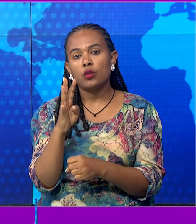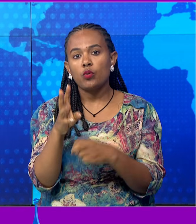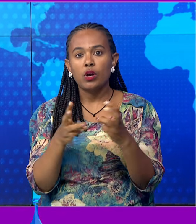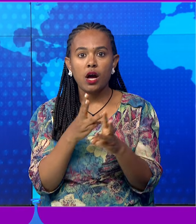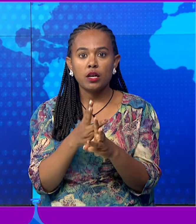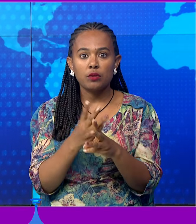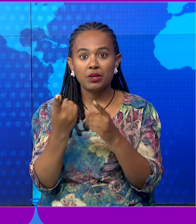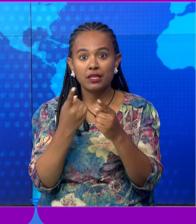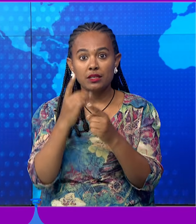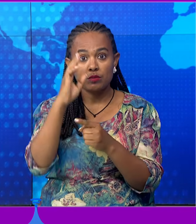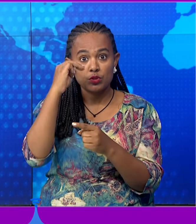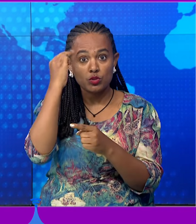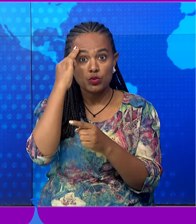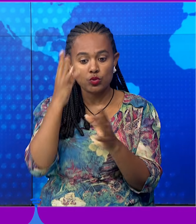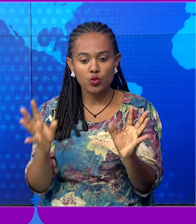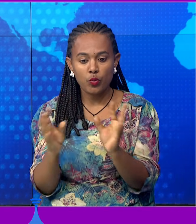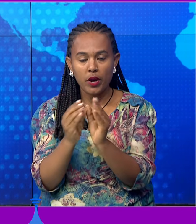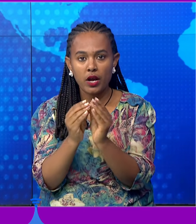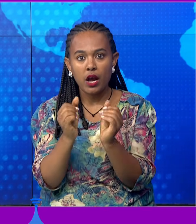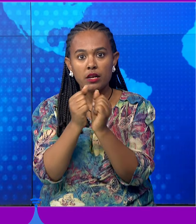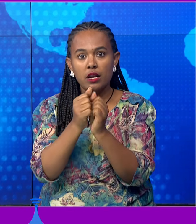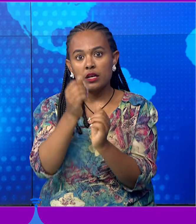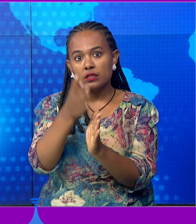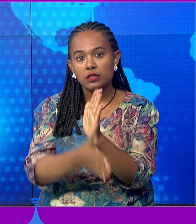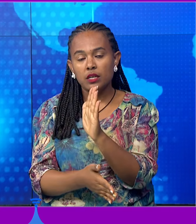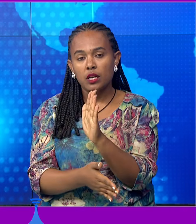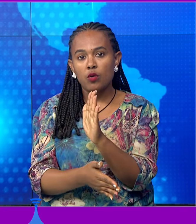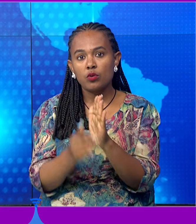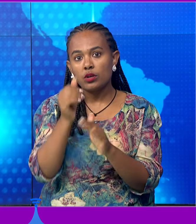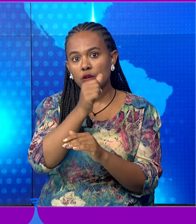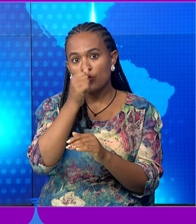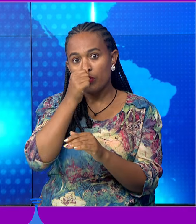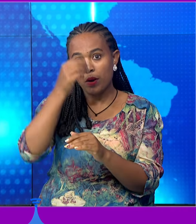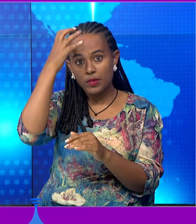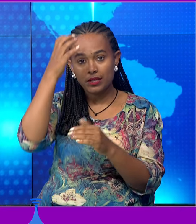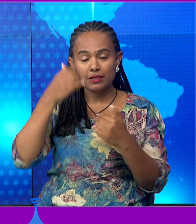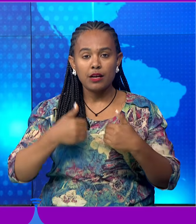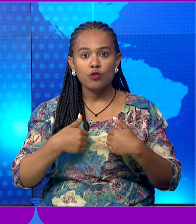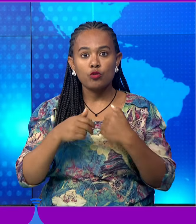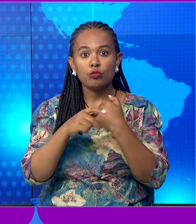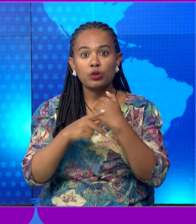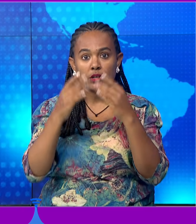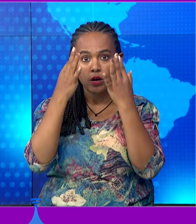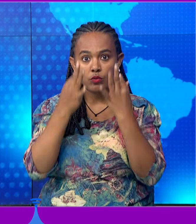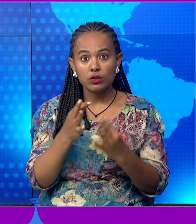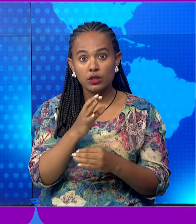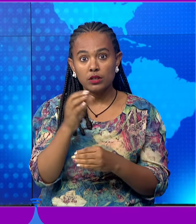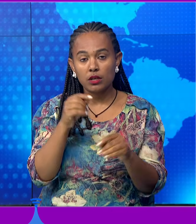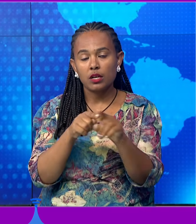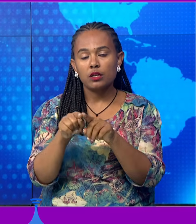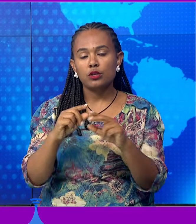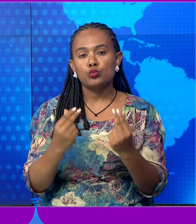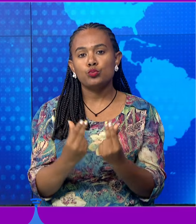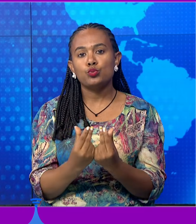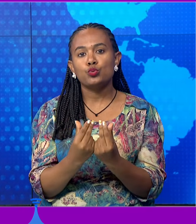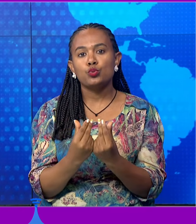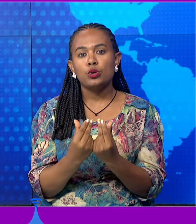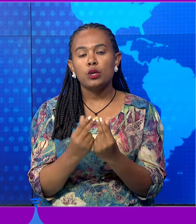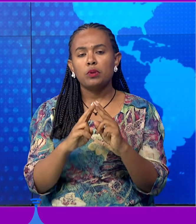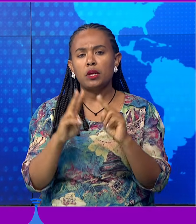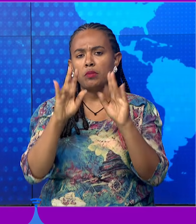የንግድ ሚኒስትሮች ጉባኤ ካሜሩን ሩዋንዳ ላይ ሲከናወን ለኢትዮጵያ መንግስት ያለውን ፖለቲካዊ ቁርጠኝነትና የድርድር ቡድኑ